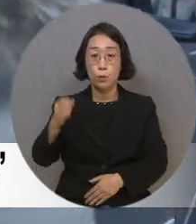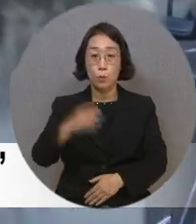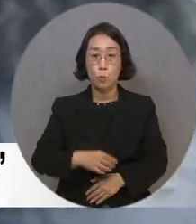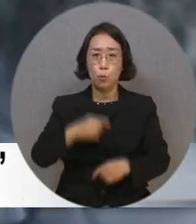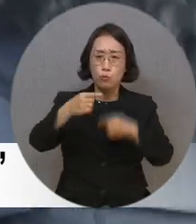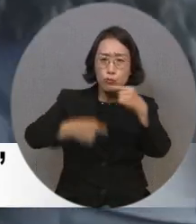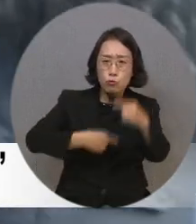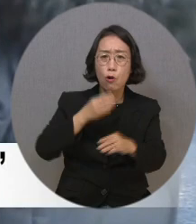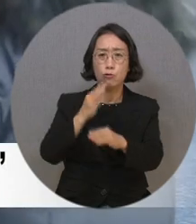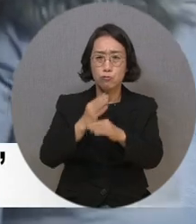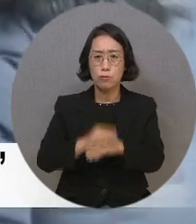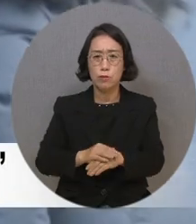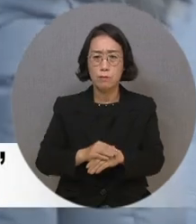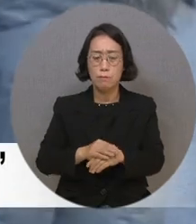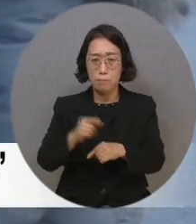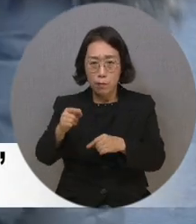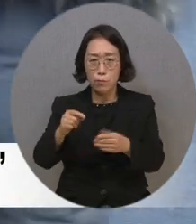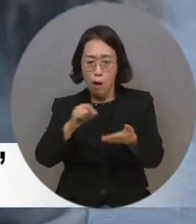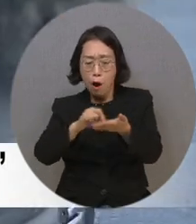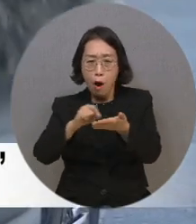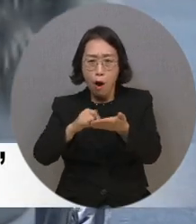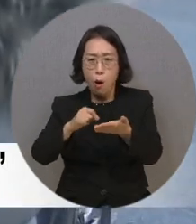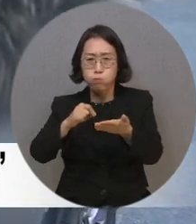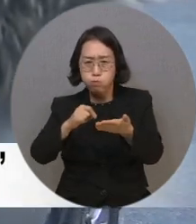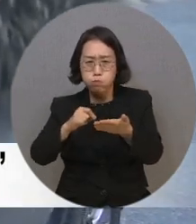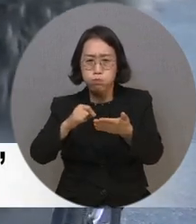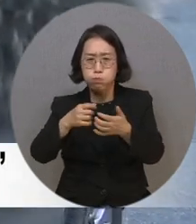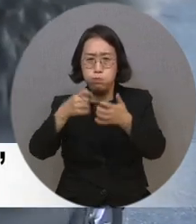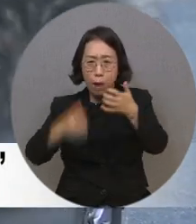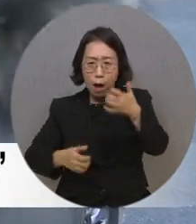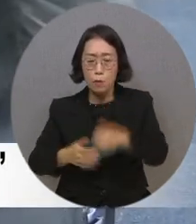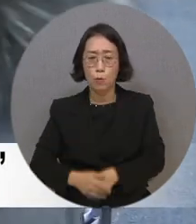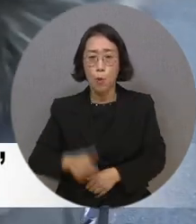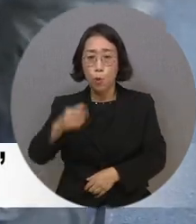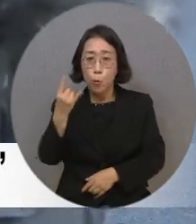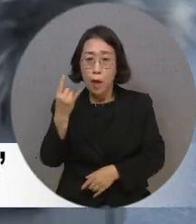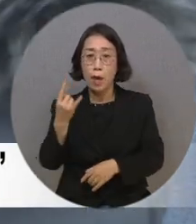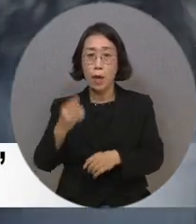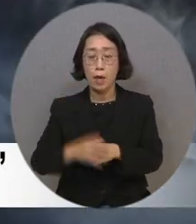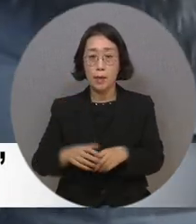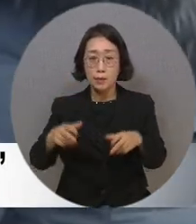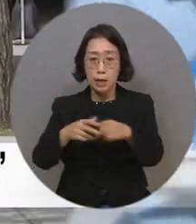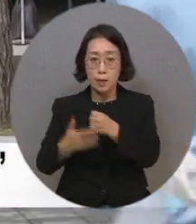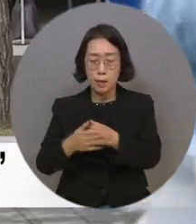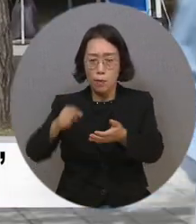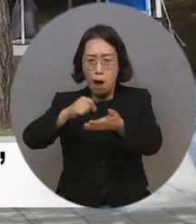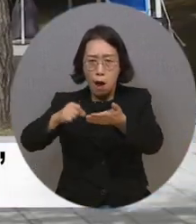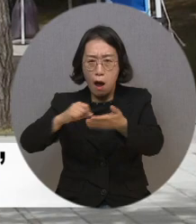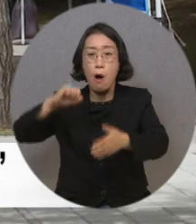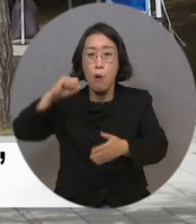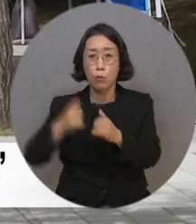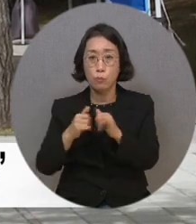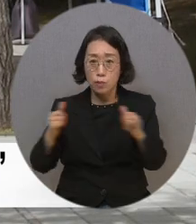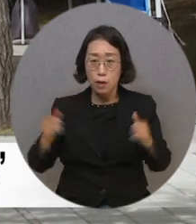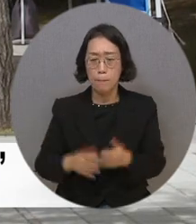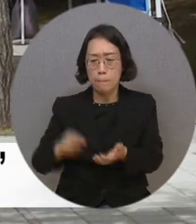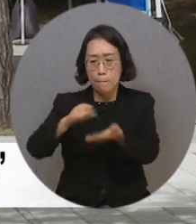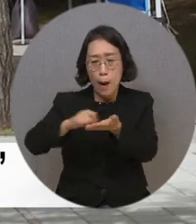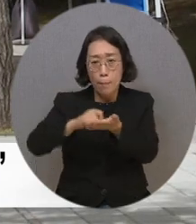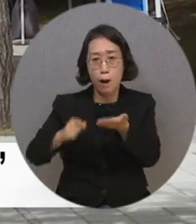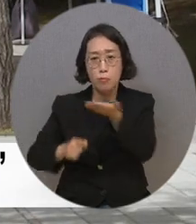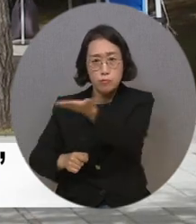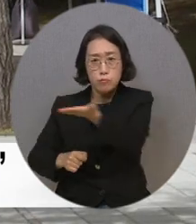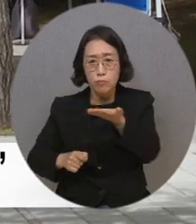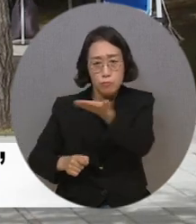수어를 중심으로 언어 생활을 하는 청각장애인과 뇌병변 장애로 손 사용에 원활하지 않은 경우 필담에 의한